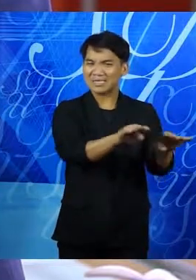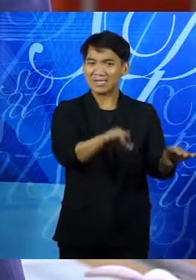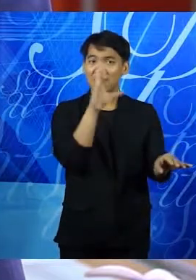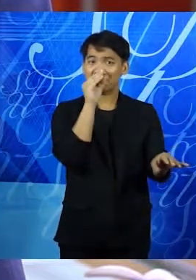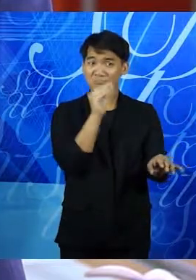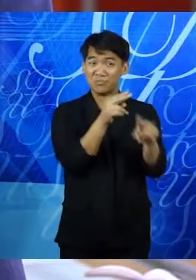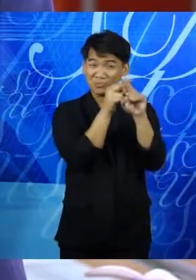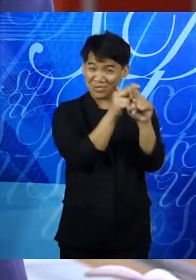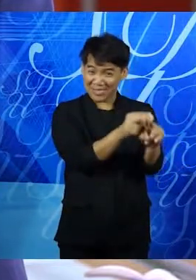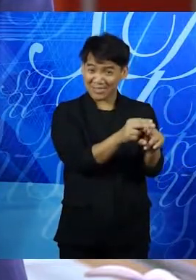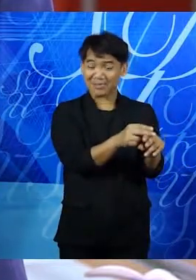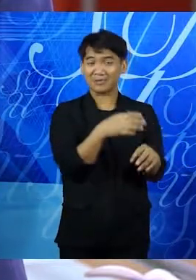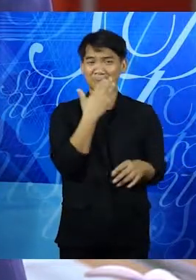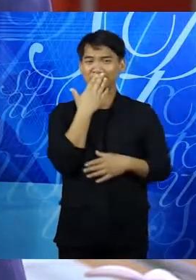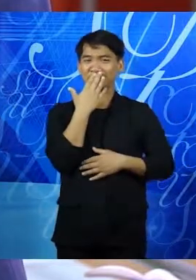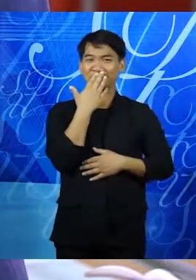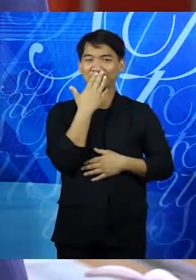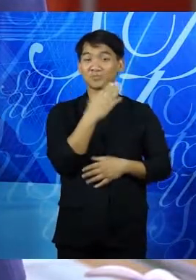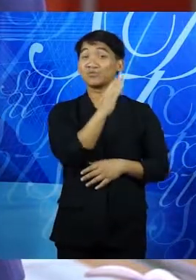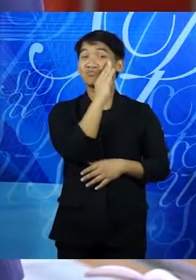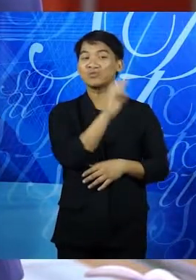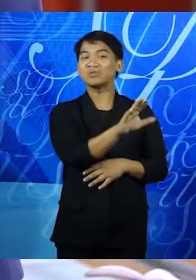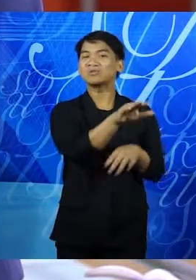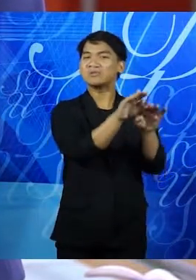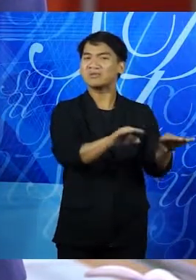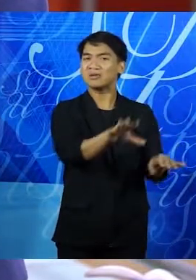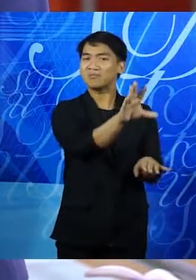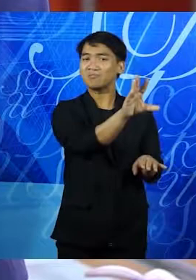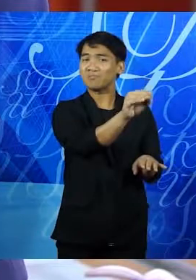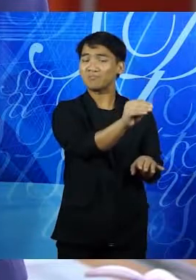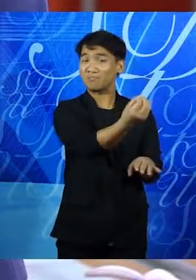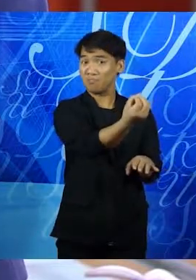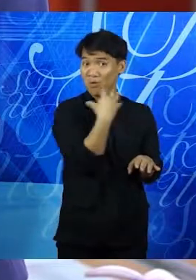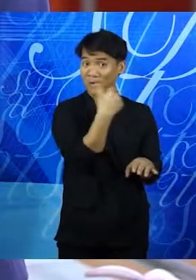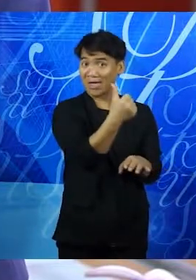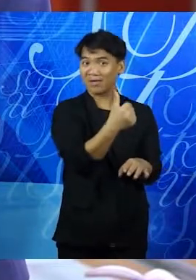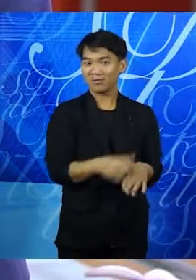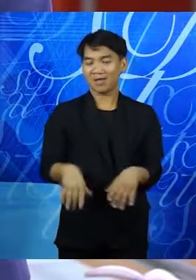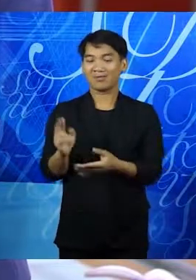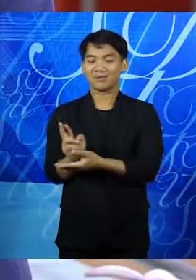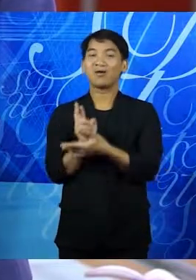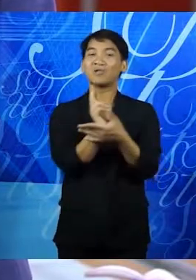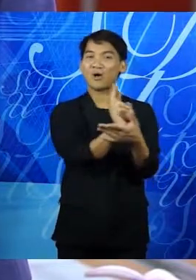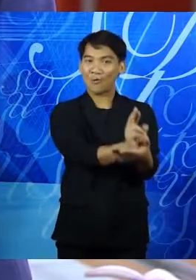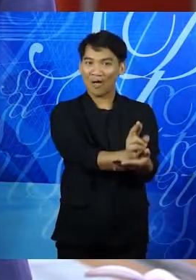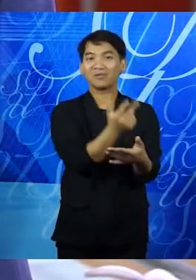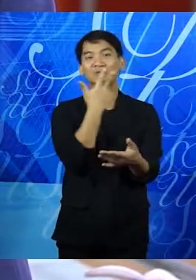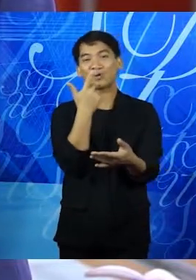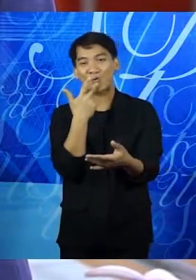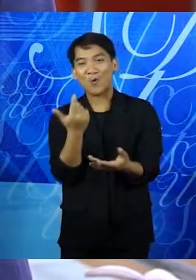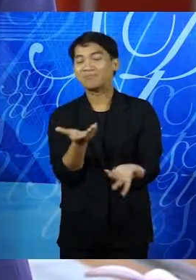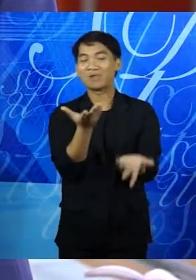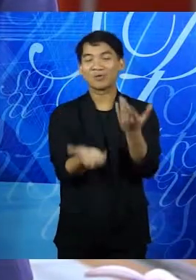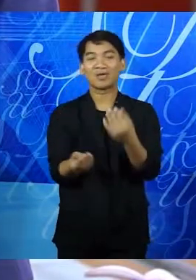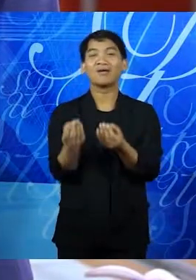เมื่อเขาพูดได้ต้องให้รางวัลเพิ่มเติมเพื่อเป็นแรงเสริมทำให้เขาเนี่ยอยากจะพูดมากขึ้นนั่นเ